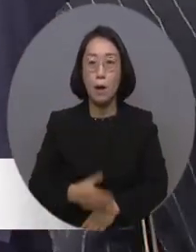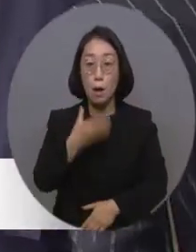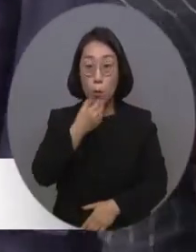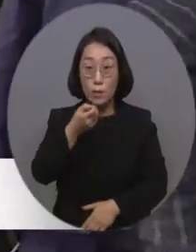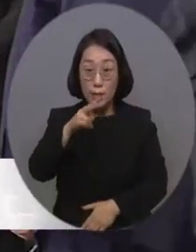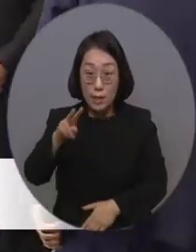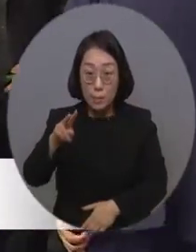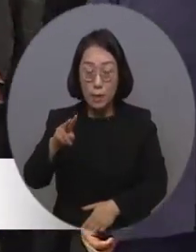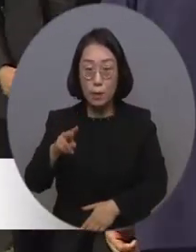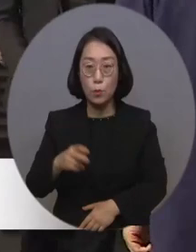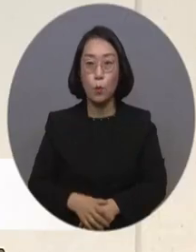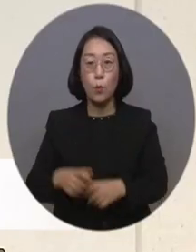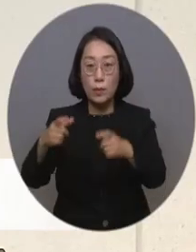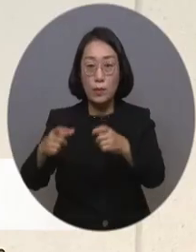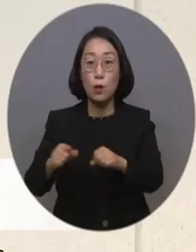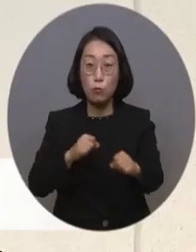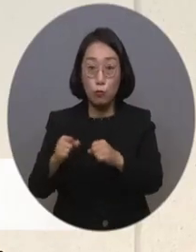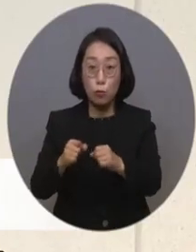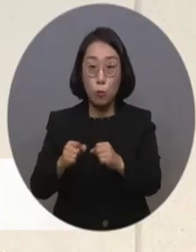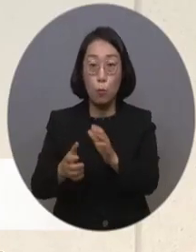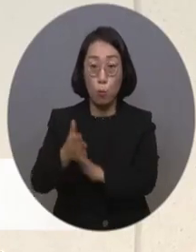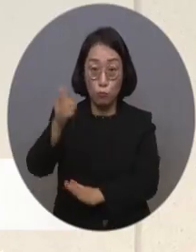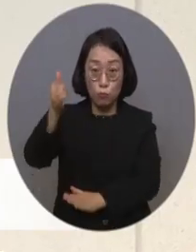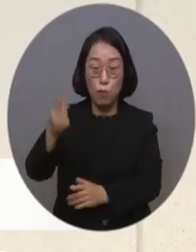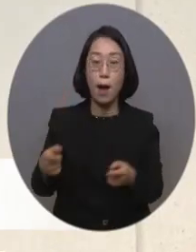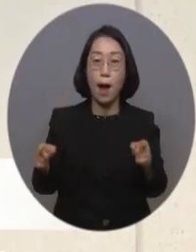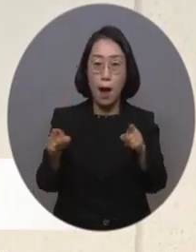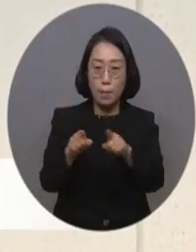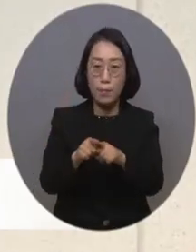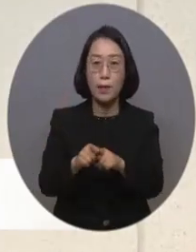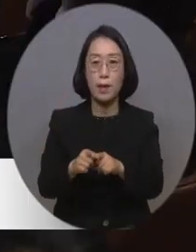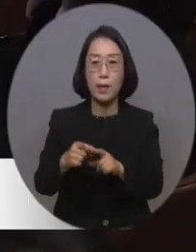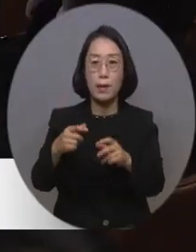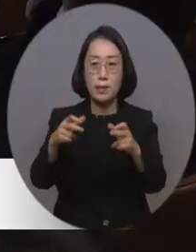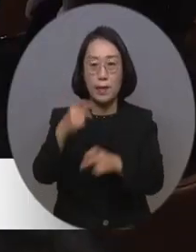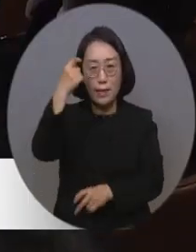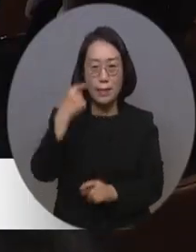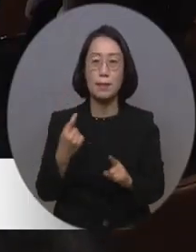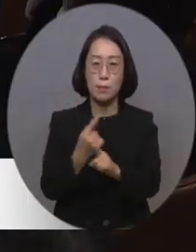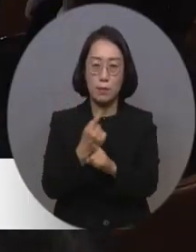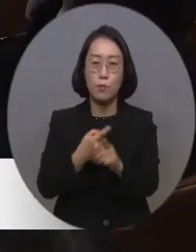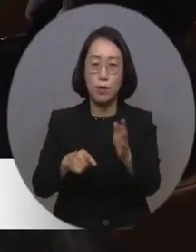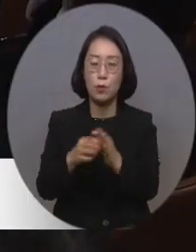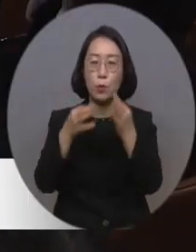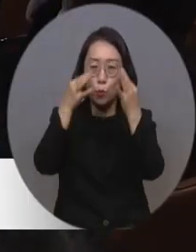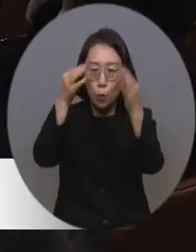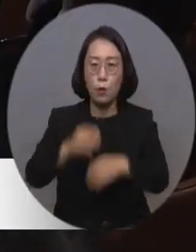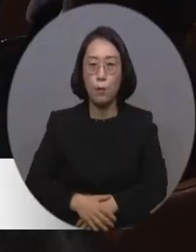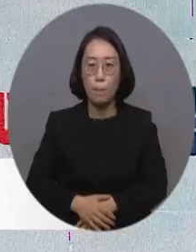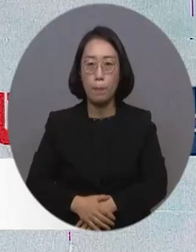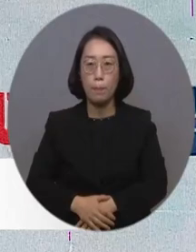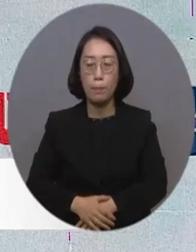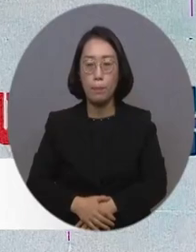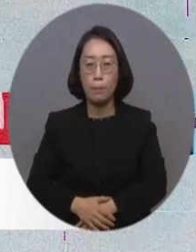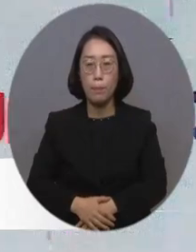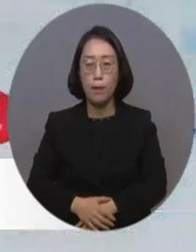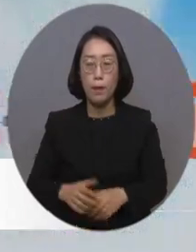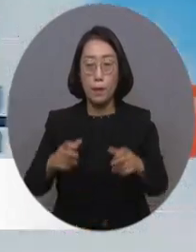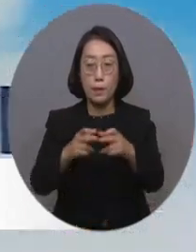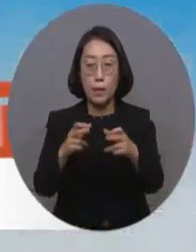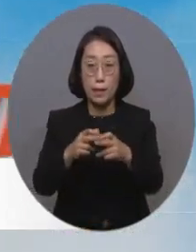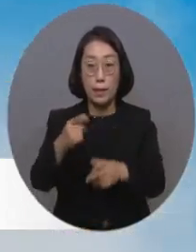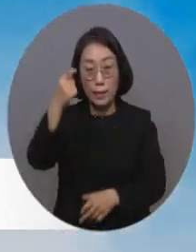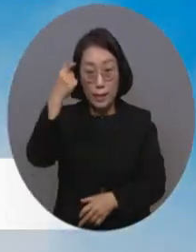복지TV와 지역살리기 운동본부가 장애인 인식 개선을 위한 움직임에 나섭니다. 지난 2일 복지TV 공개홀에서 장애인 인식